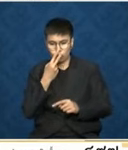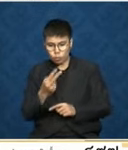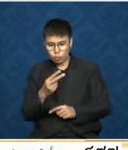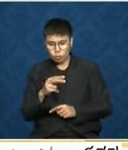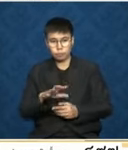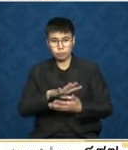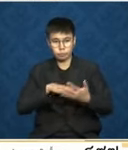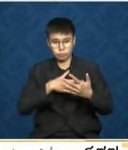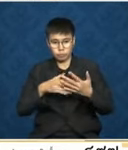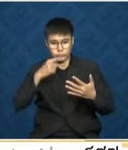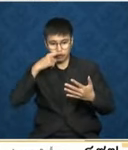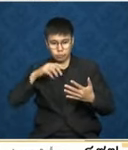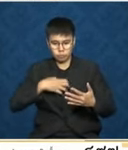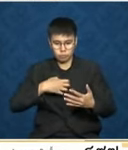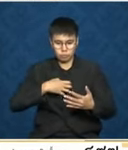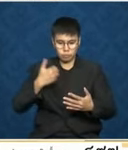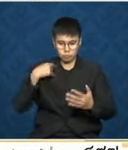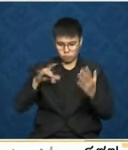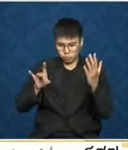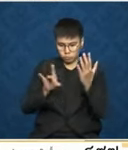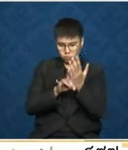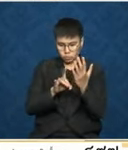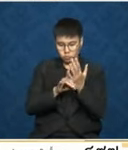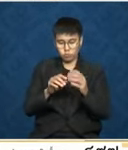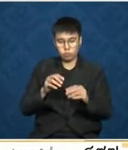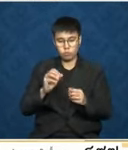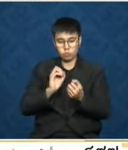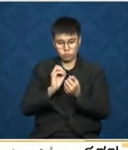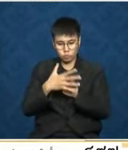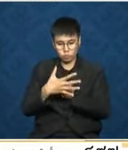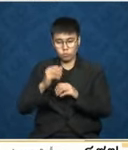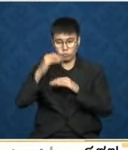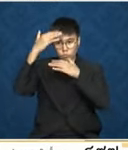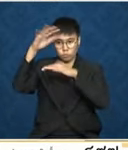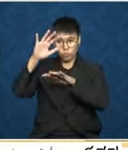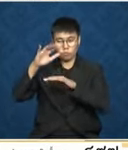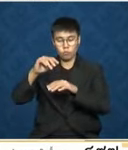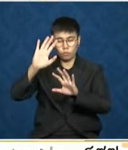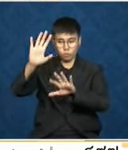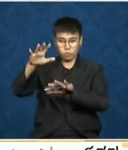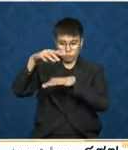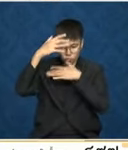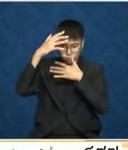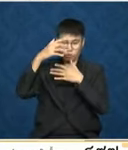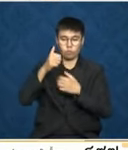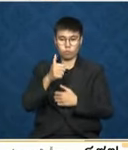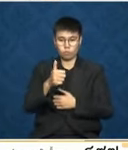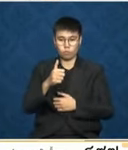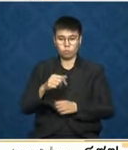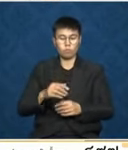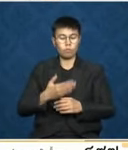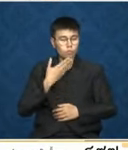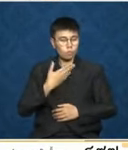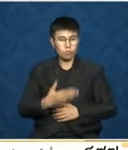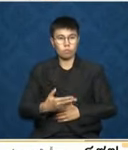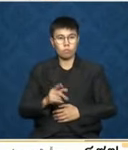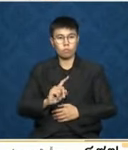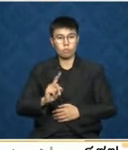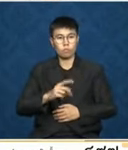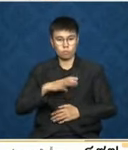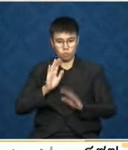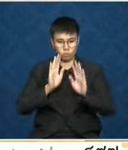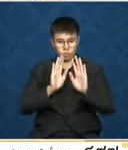เกิดการขับเคลื่อนด้านคุณภาพด้านการค้าและการส่งออกภายภายในประเทศและต่างประเทศอย่างมั่นคงฝาก